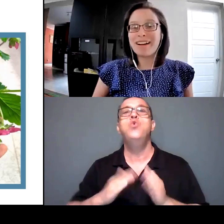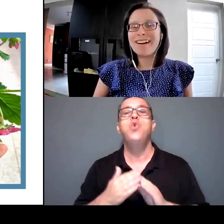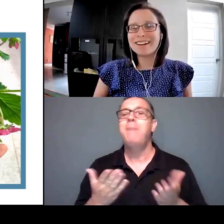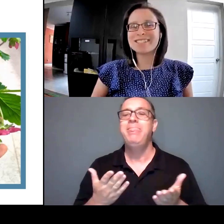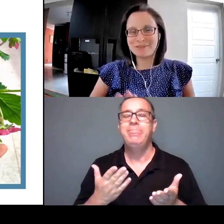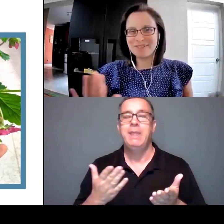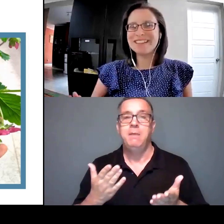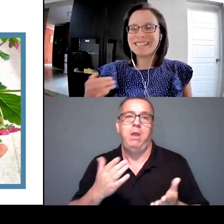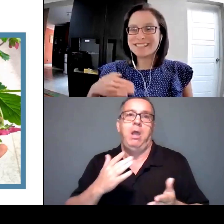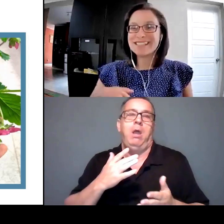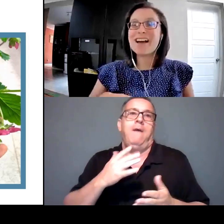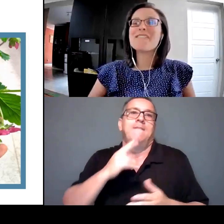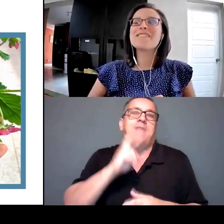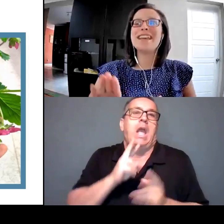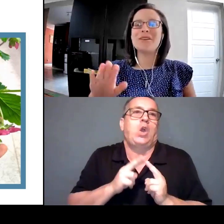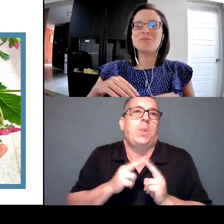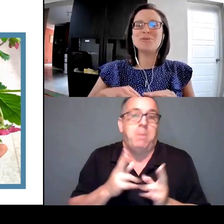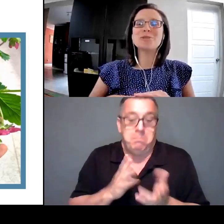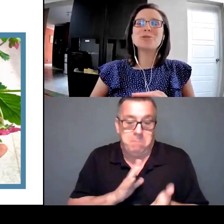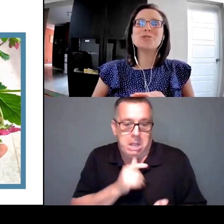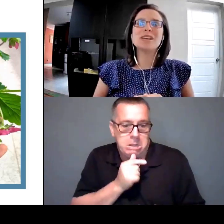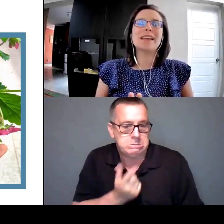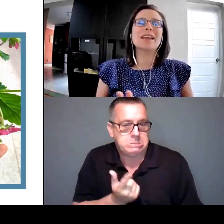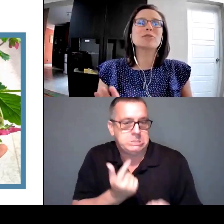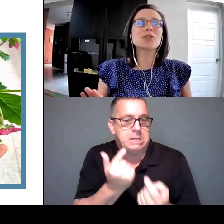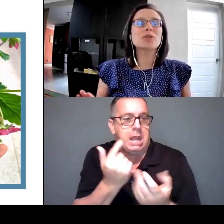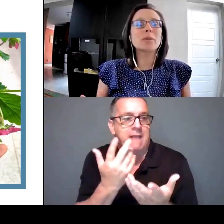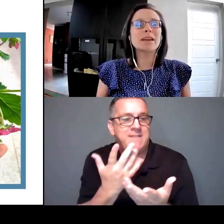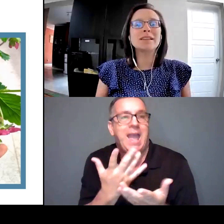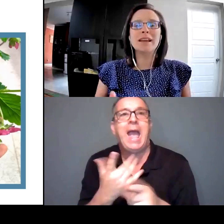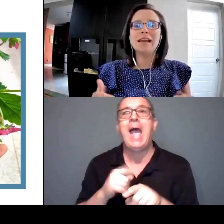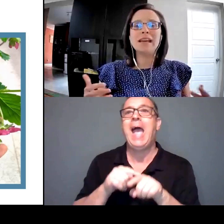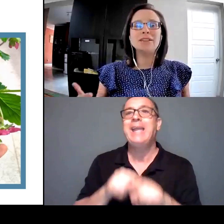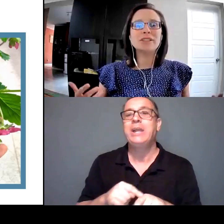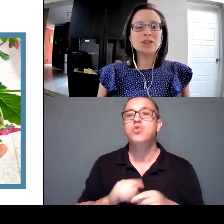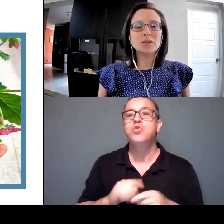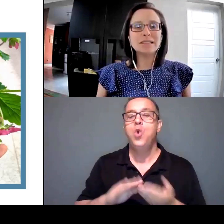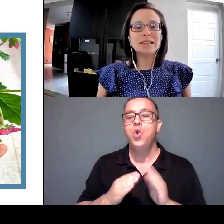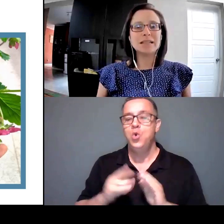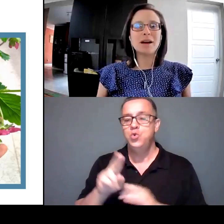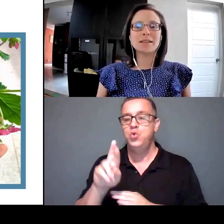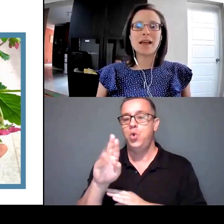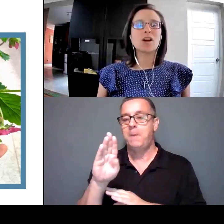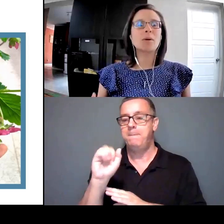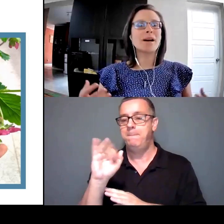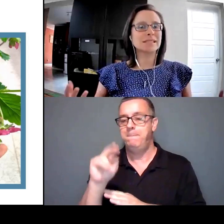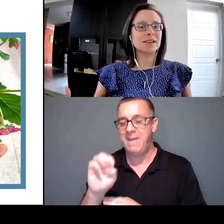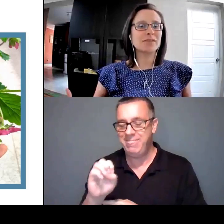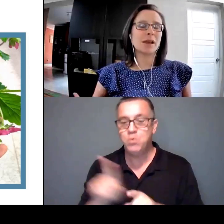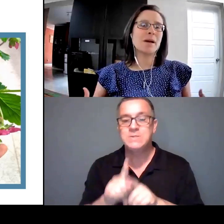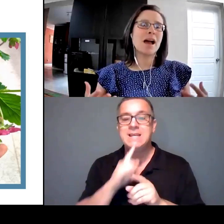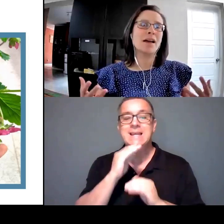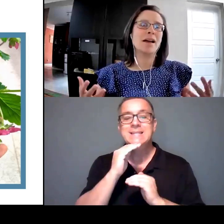pas encore en tout cas, mais ça s'en venait un peu. Le sujet d'agriculture urbaine et de sécurité alimentaire